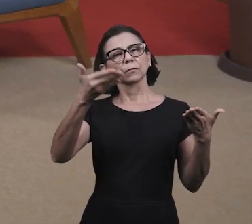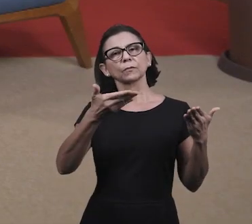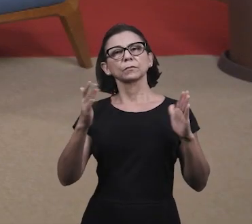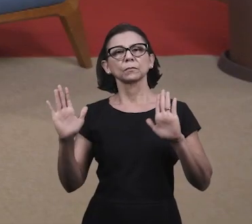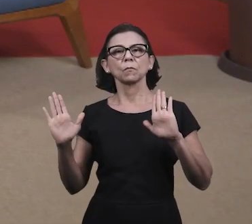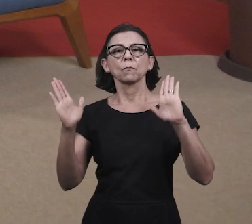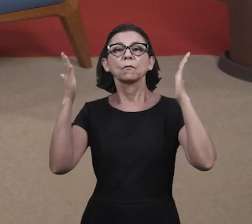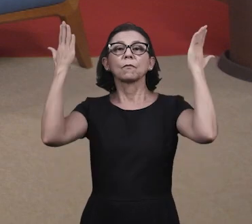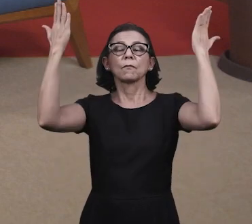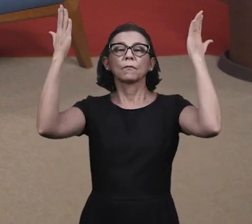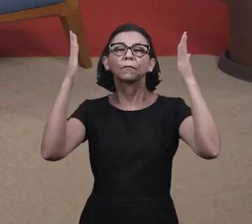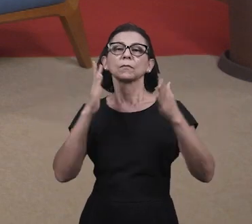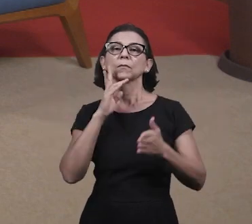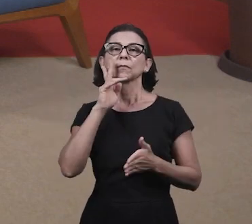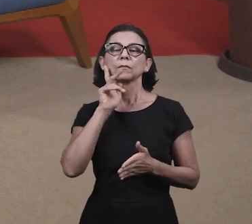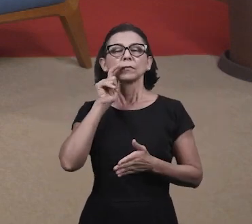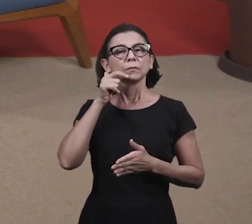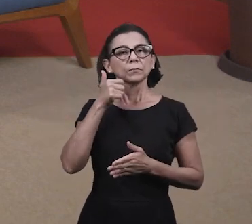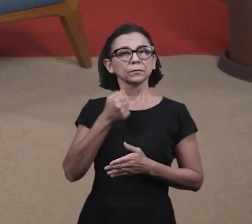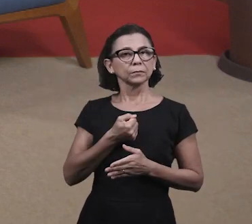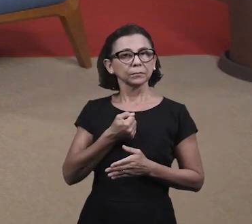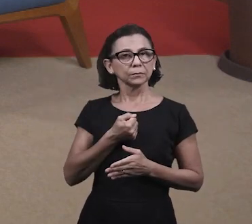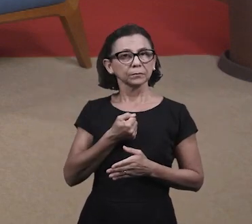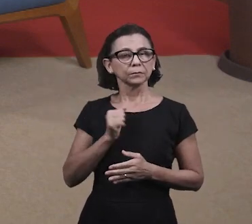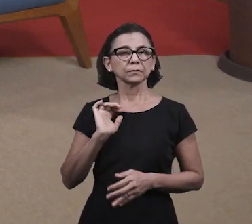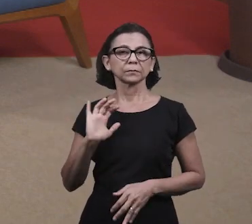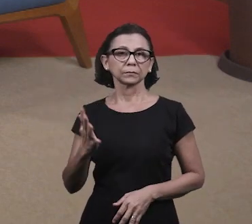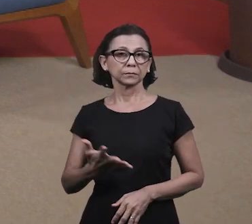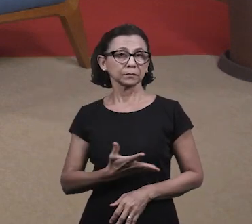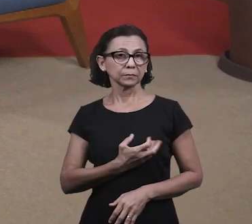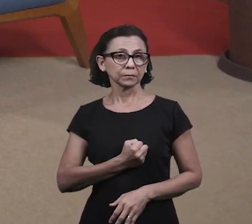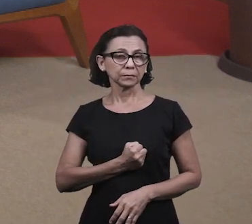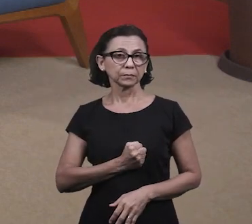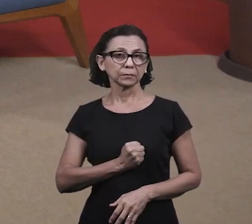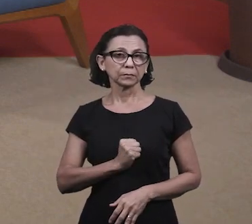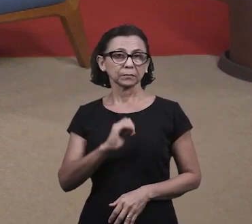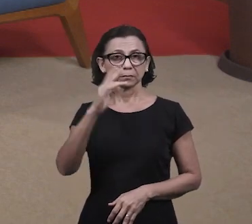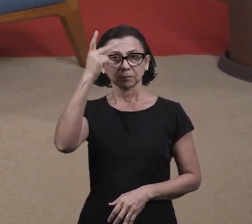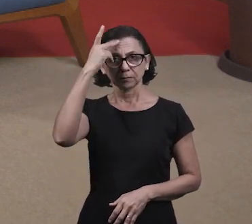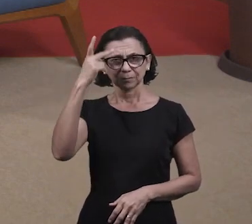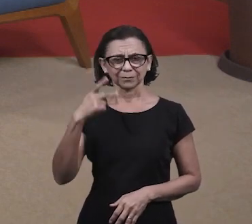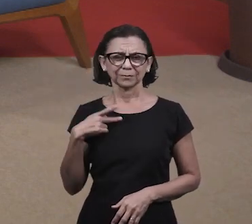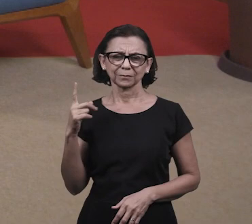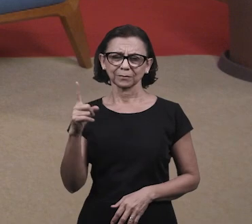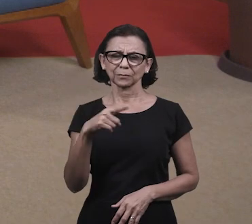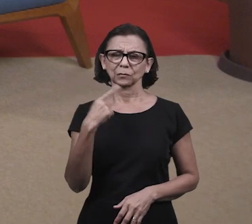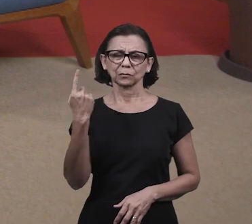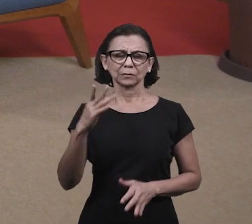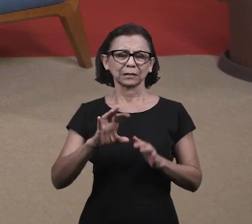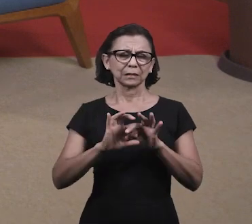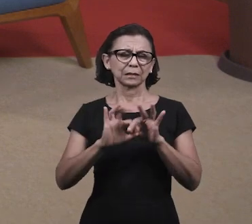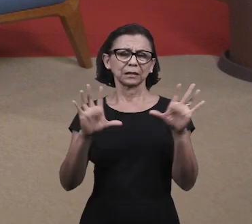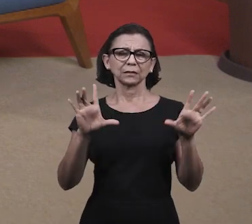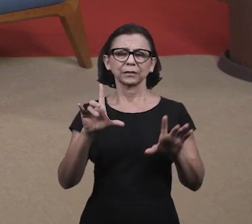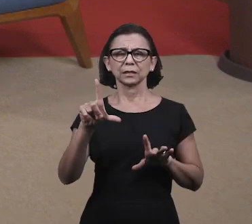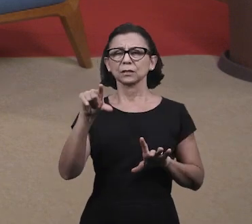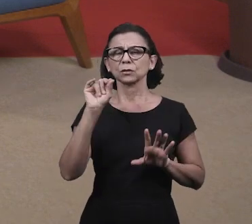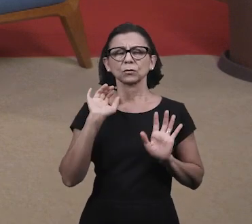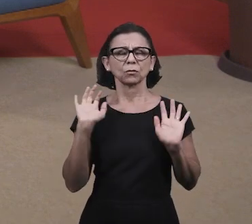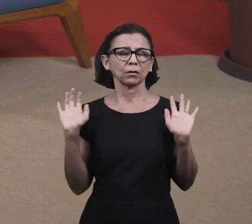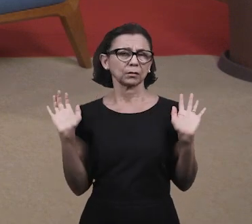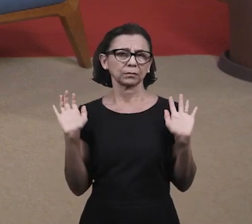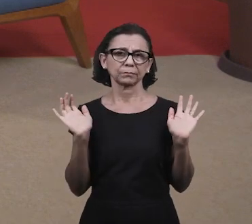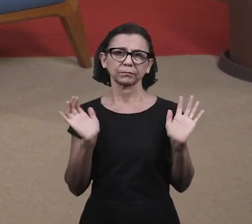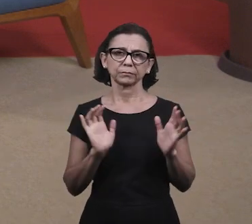pour la grande scène, pour le grand salut. L'homme, il a le libre arbitre d'accepter ou non. C'est lui